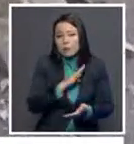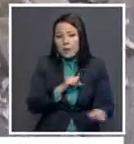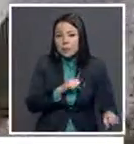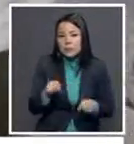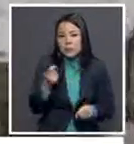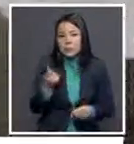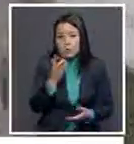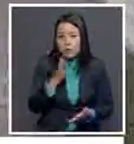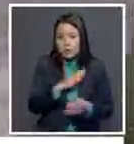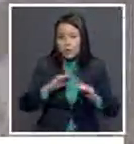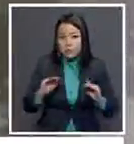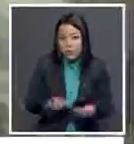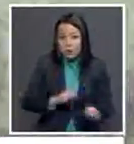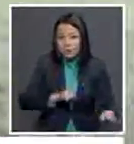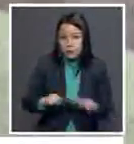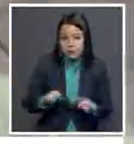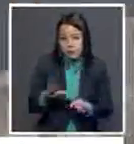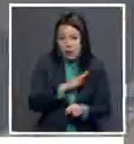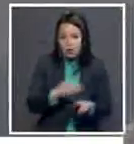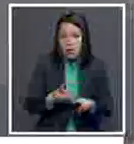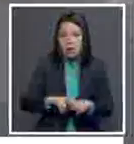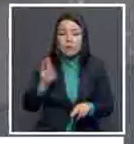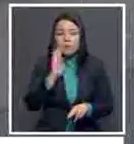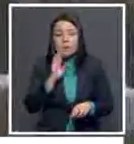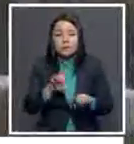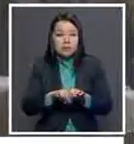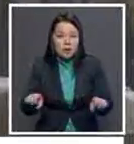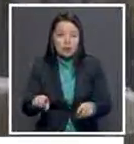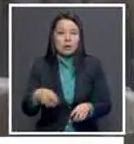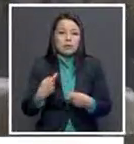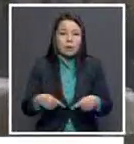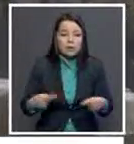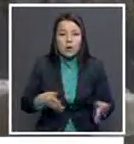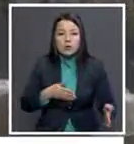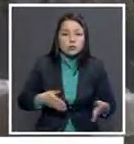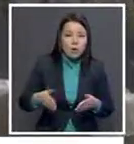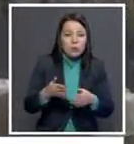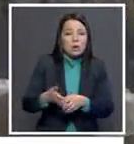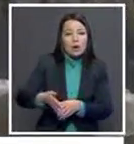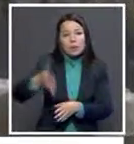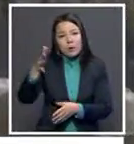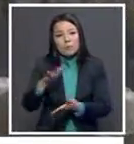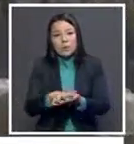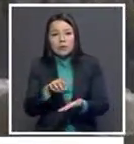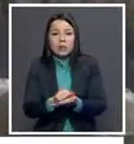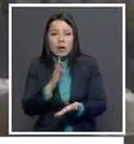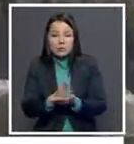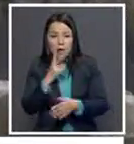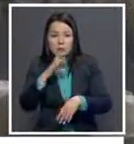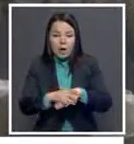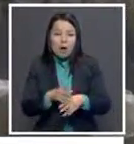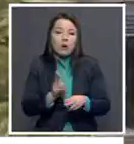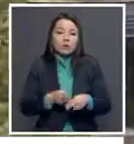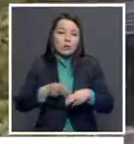апат салдарынан қалаларды сумен жабдықтау жүйесі істен шығып, бірнеше ғимарат пен жолдар бұзылған. Сонымен бірге темір жол қатынасы тоқтады.